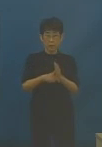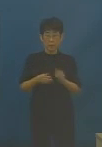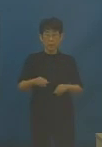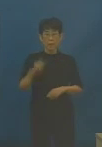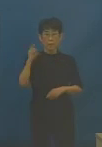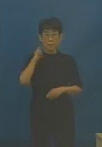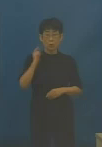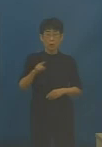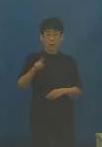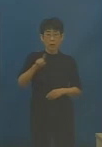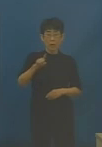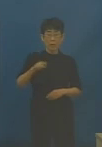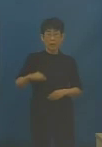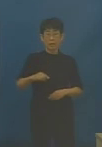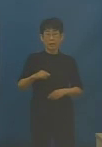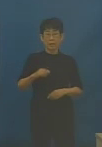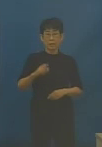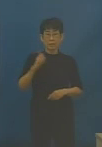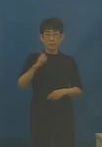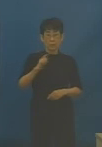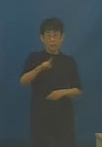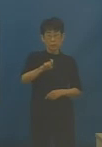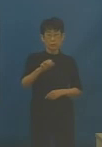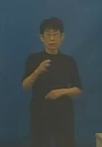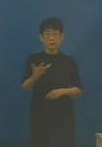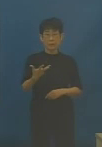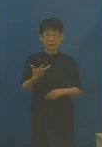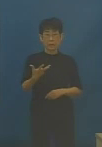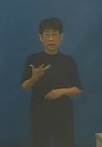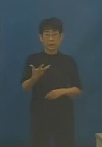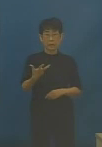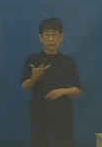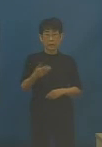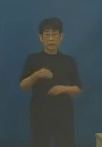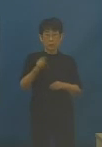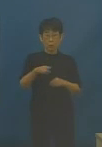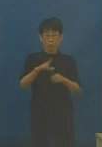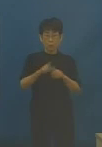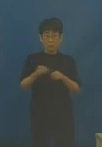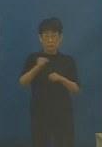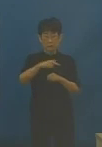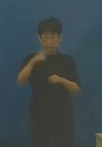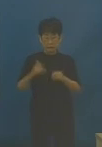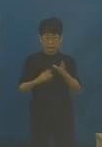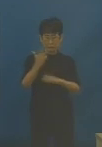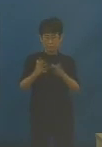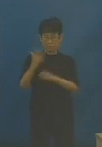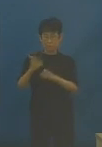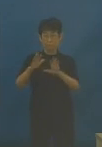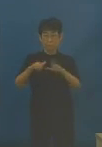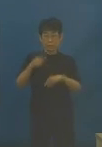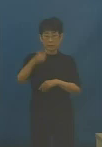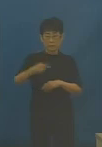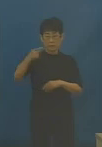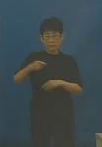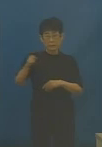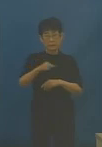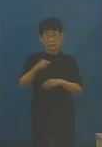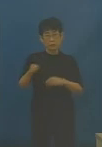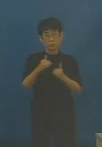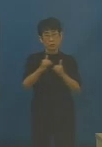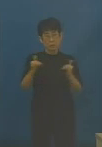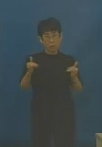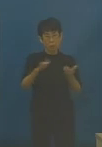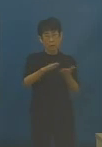9月10日に鳥取大震災もございました。1000人以上の方も亡くなったわけであります。これ